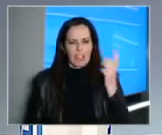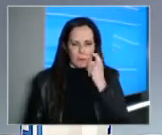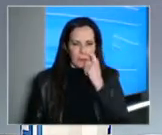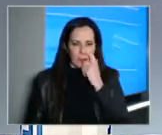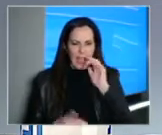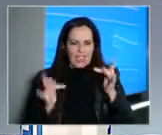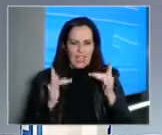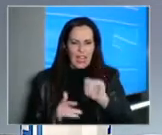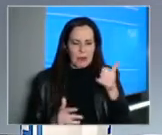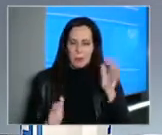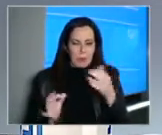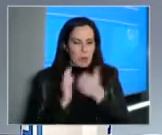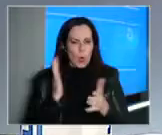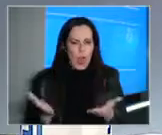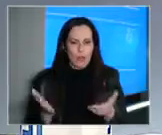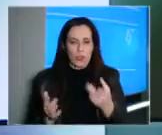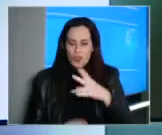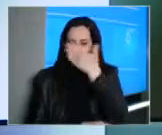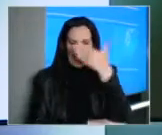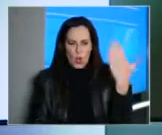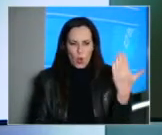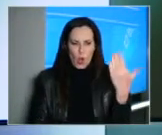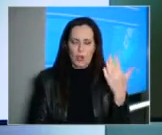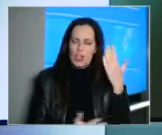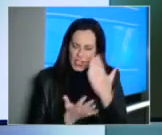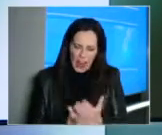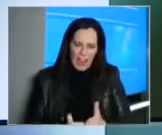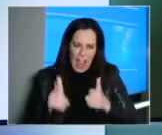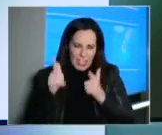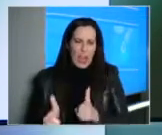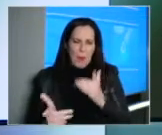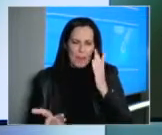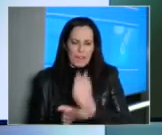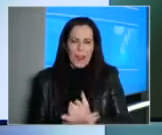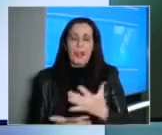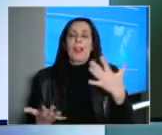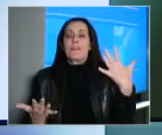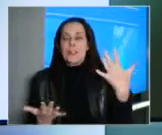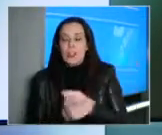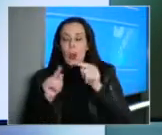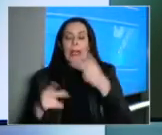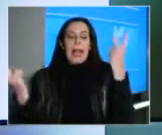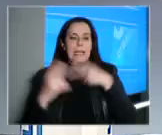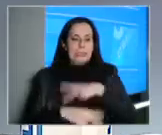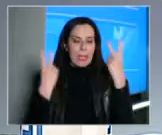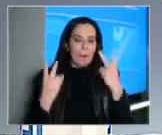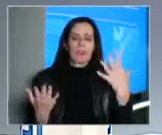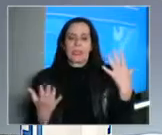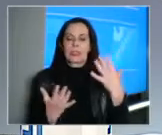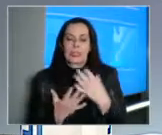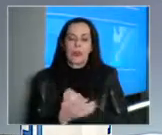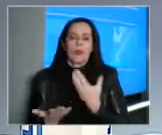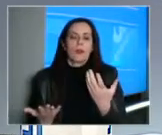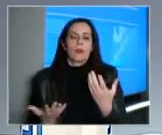אחד הסכסוכים הכי מיותרים. זה שתי מדינות שכבר נלחמו כמה מלחמות, והצליחו להגיע להסכמים, והצליחו